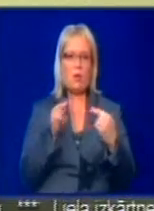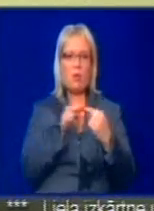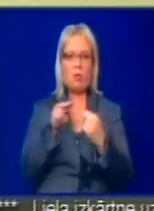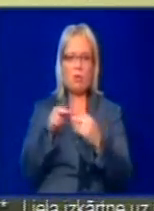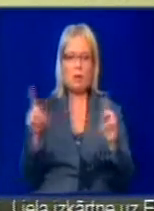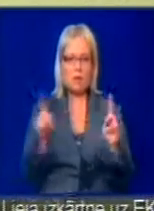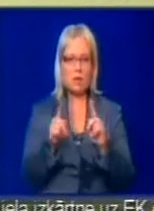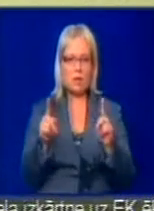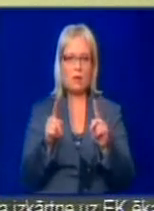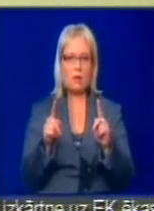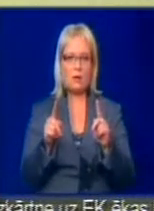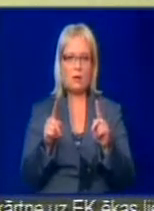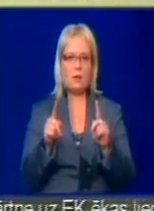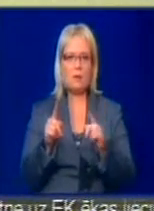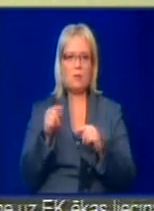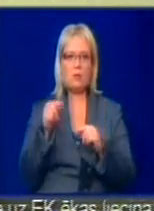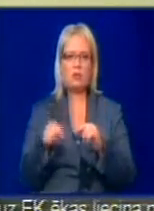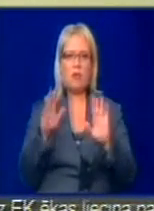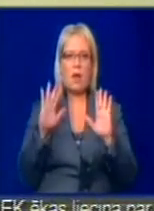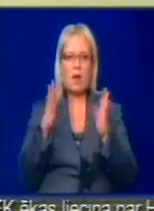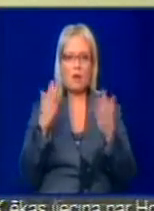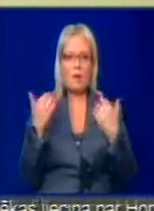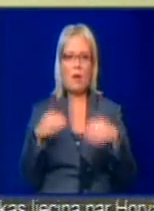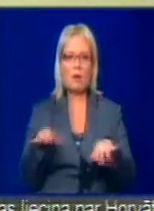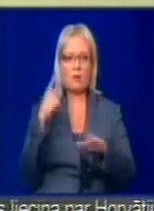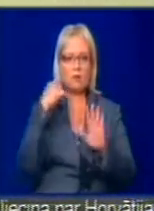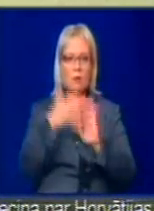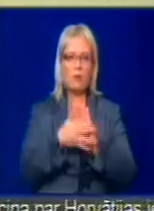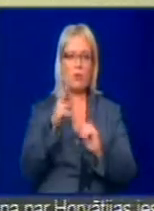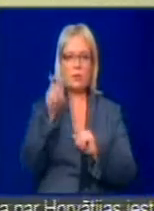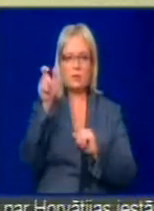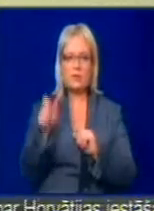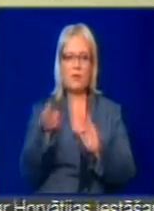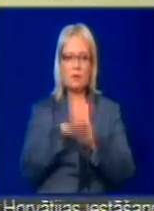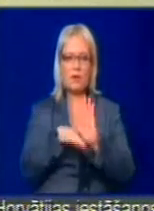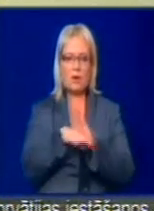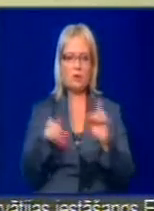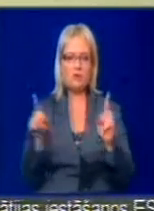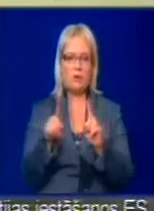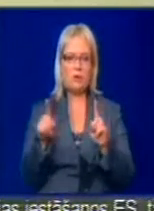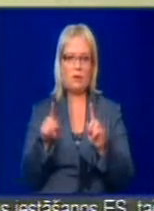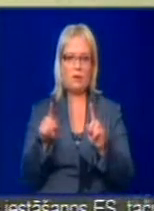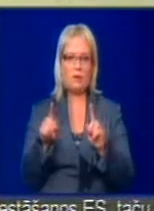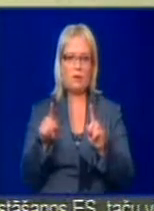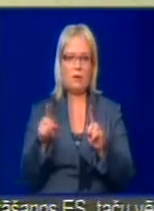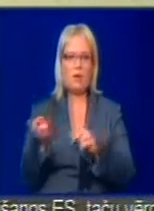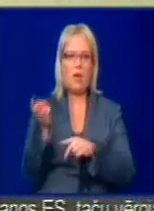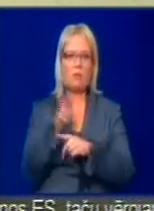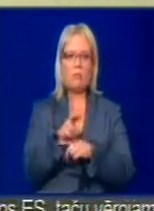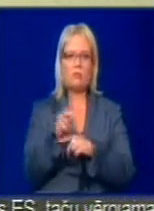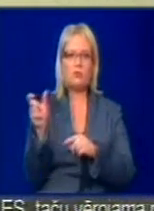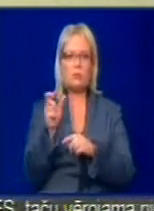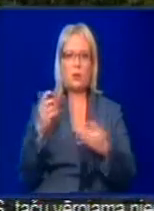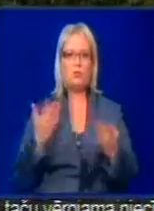kontakti ar viņu. Bet šī gadījumā jau saprat, ka cilvēks vienkārši ir atbrauc uz kādu brīdi